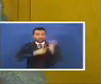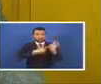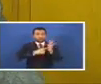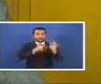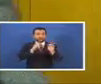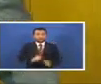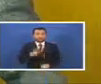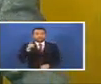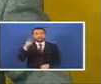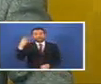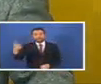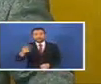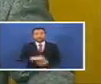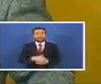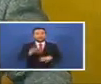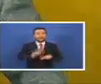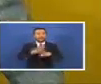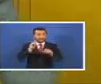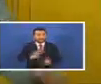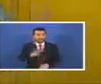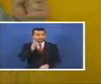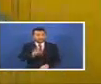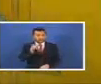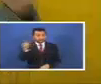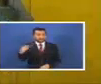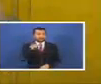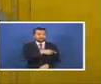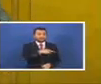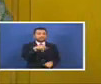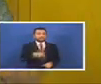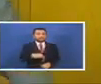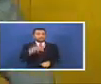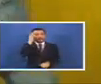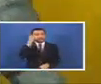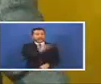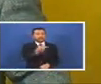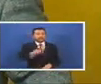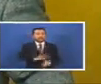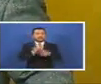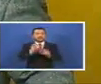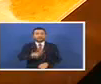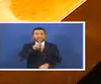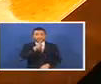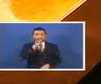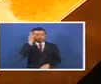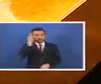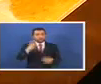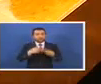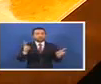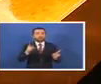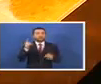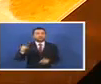veriyorsunuz. Onların yaptıklarına bakın, sizin bu akademisyenlerin bilimsel